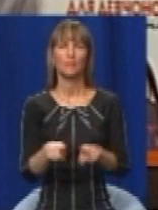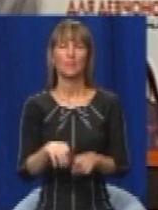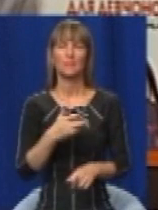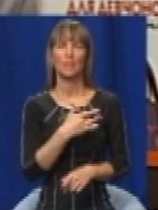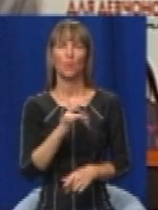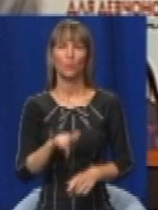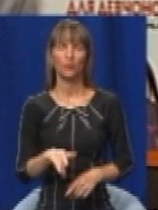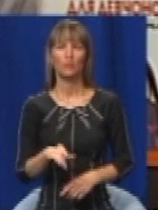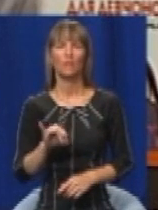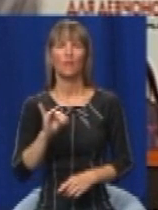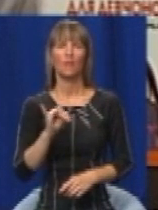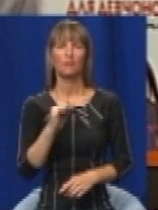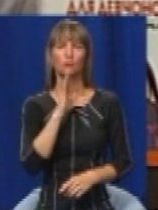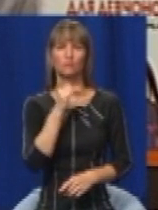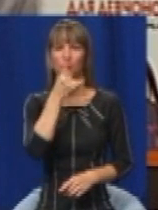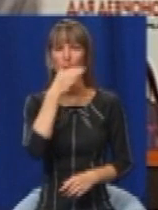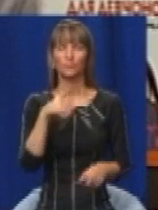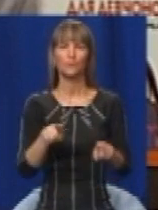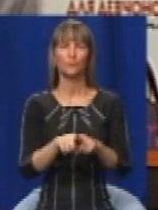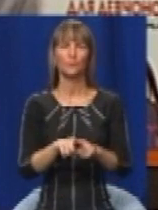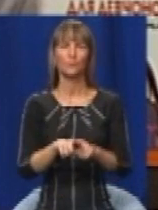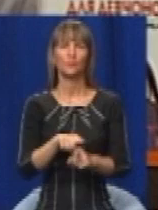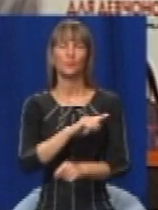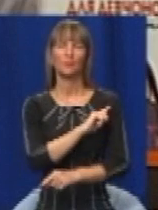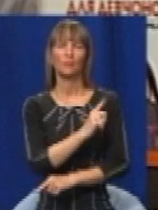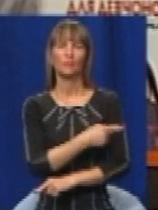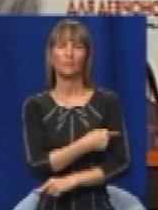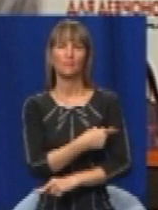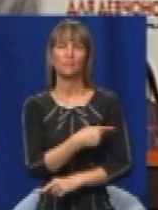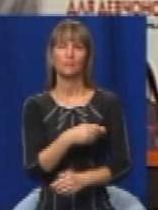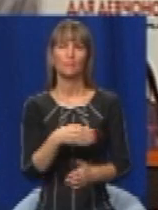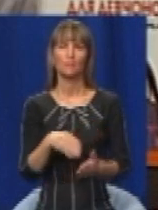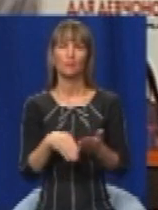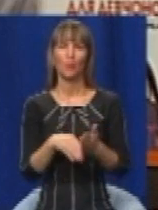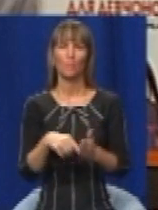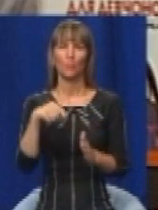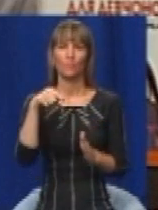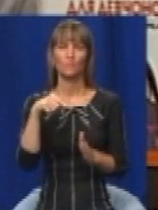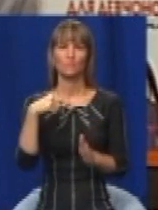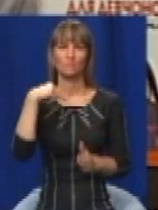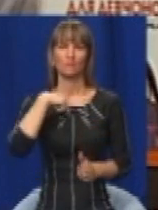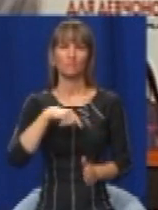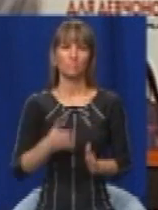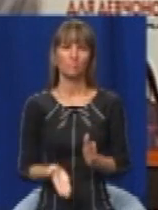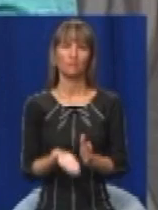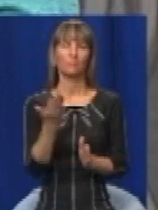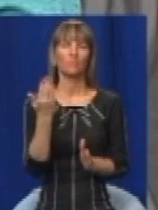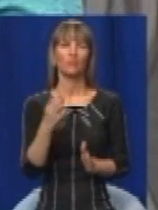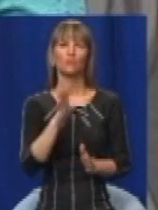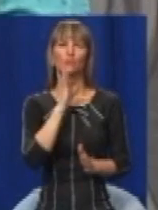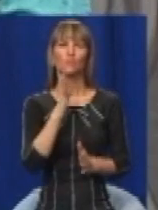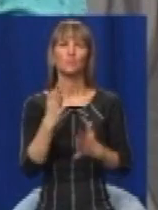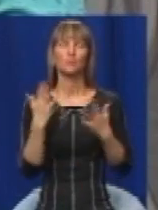строгі, ну, а жінки не можуть так сильно замотивувати і дати пенделя. Тобто жінка вона більш